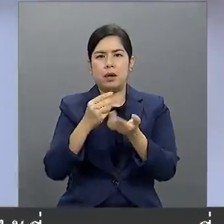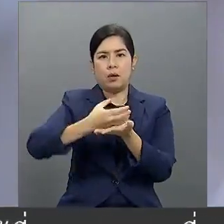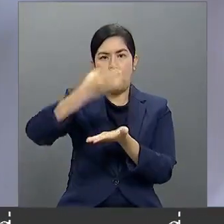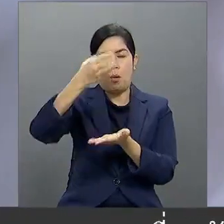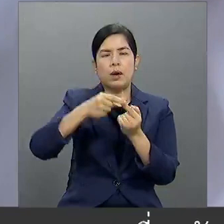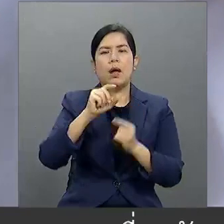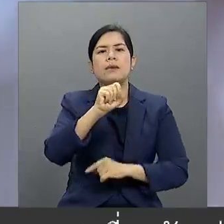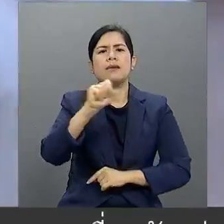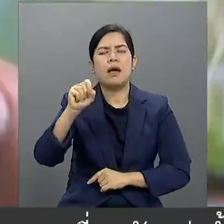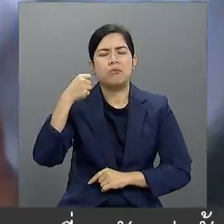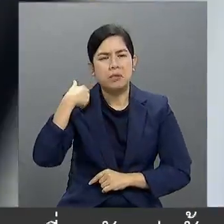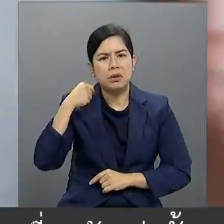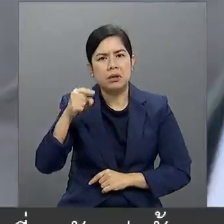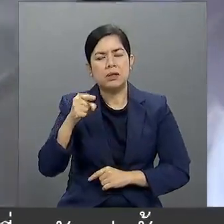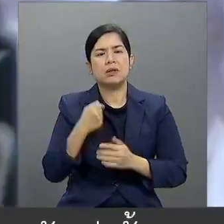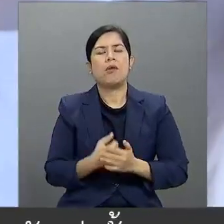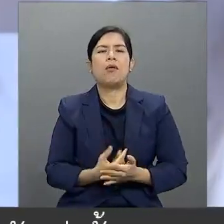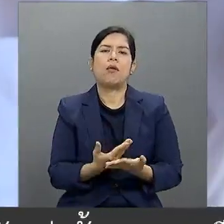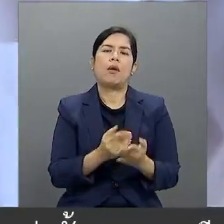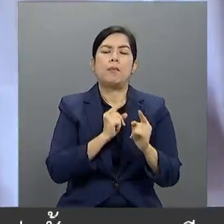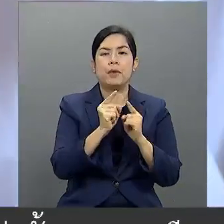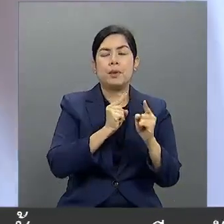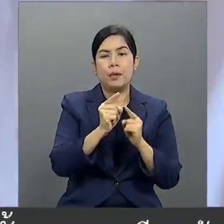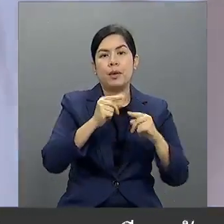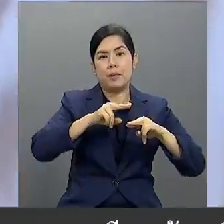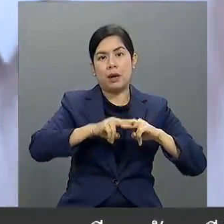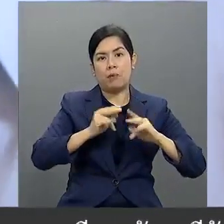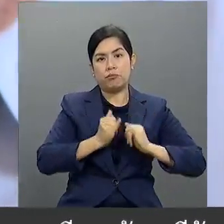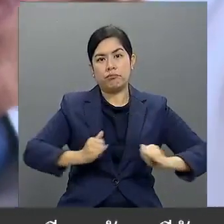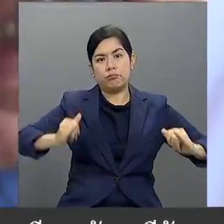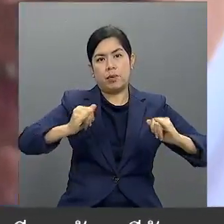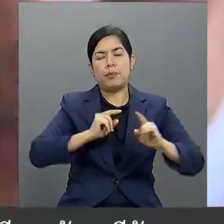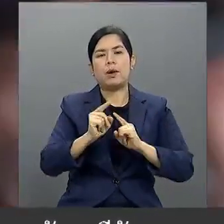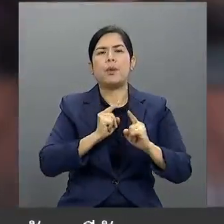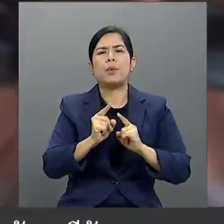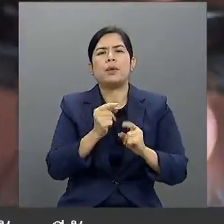นะคุยอย่างนี้เป็นมาได้คุยอะไรกัน